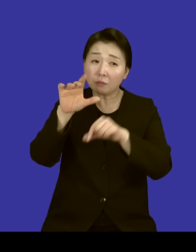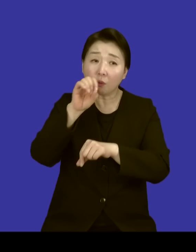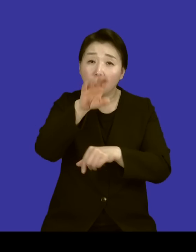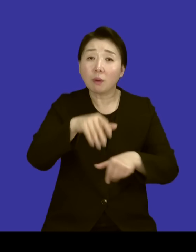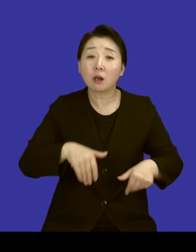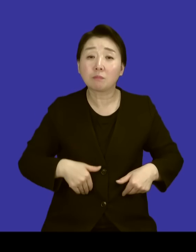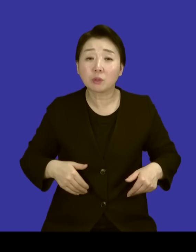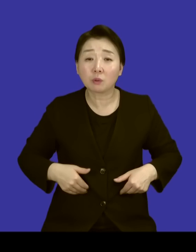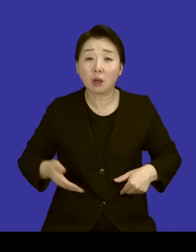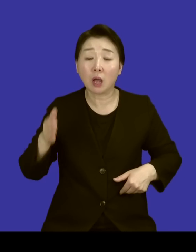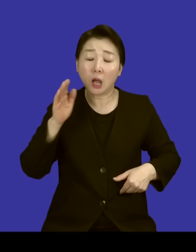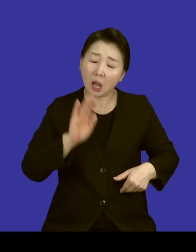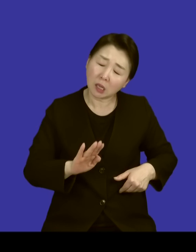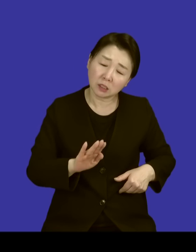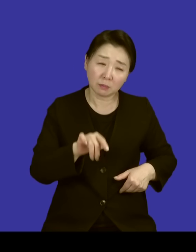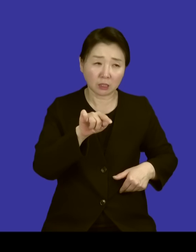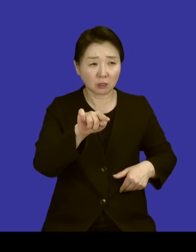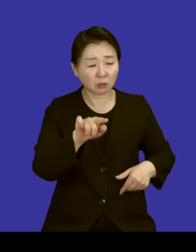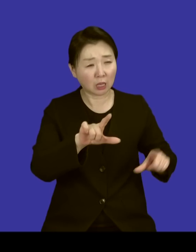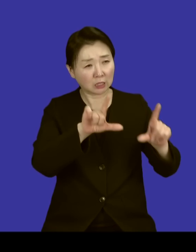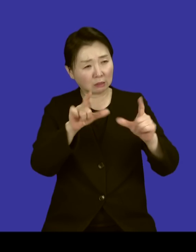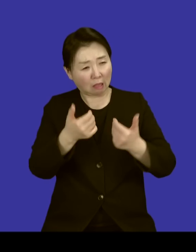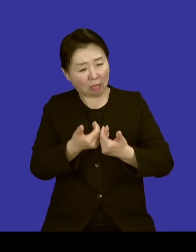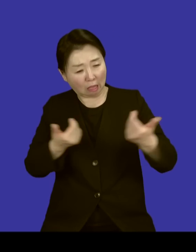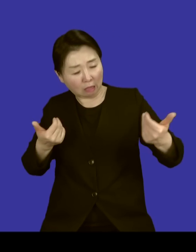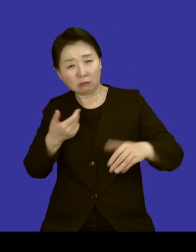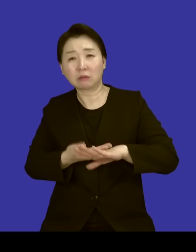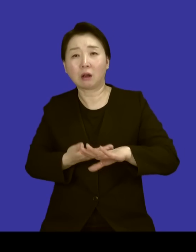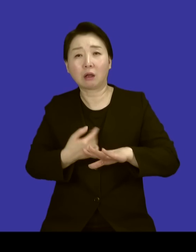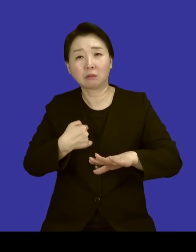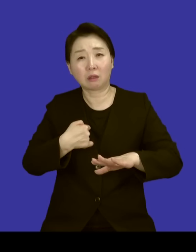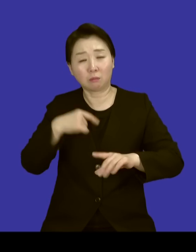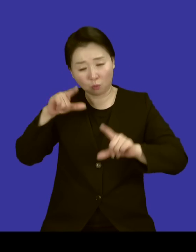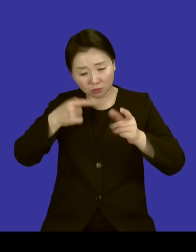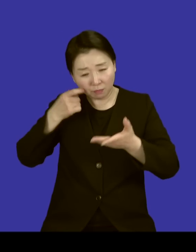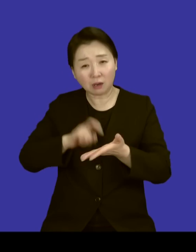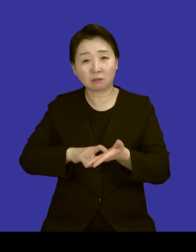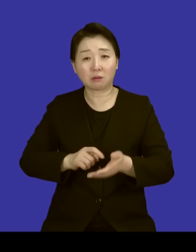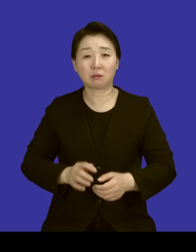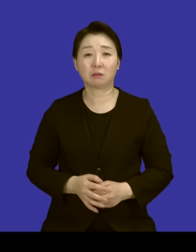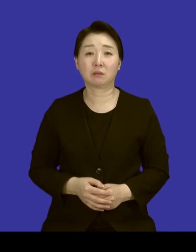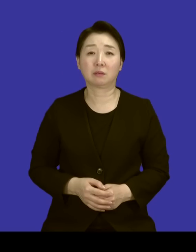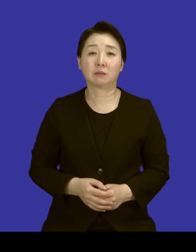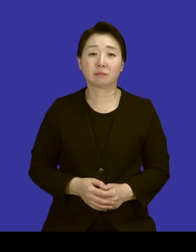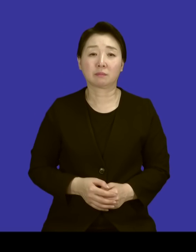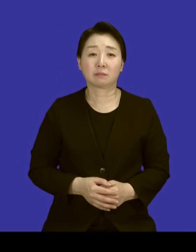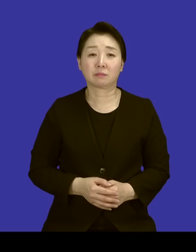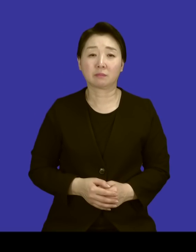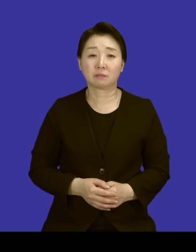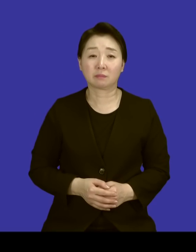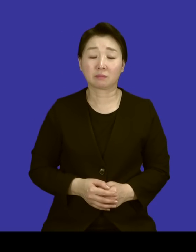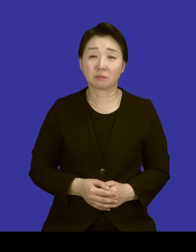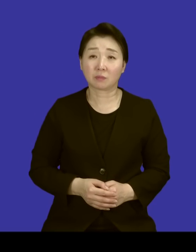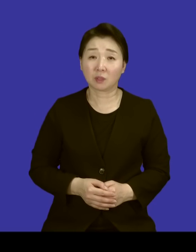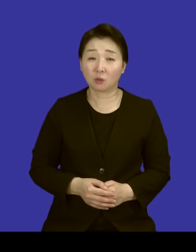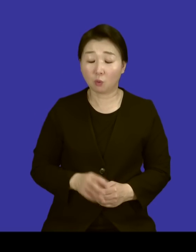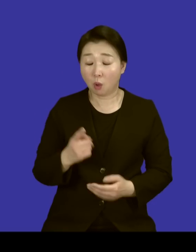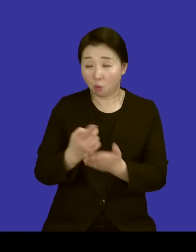하면서 점점 그것과는 멀게 사라지더라고요. 예. 연봉도 좀 많아지고 자리 좀